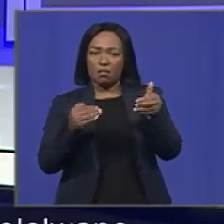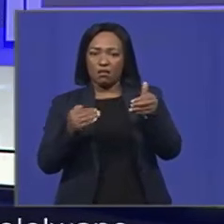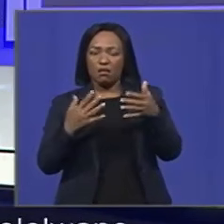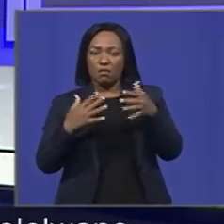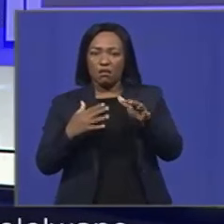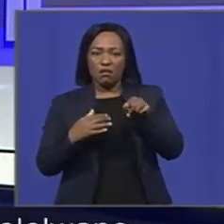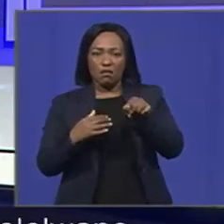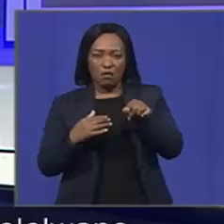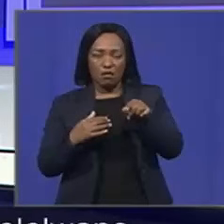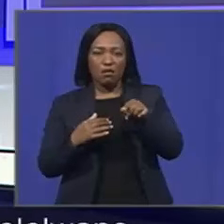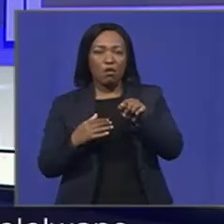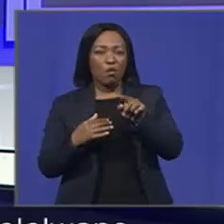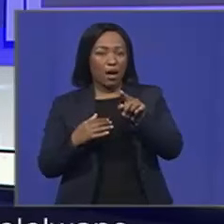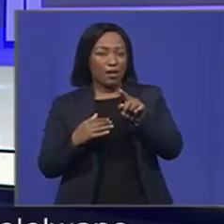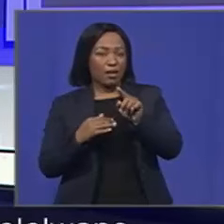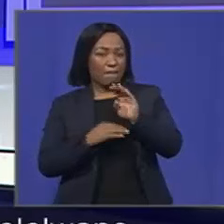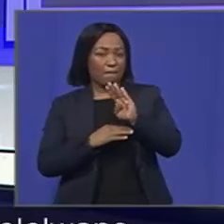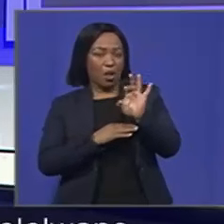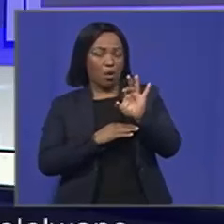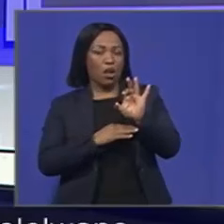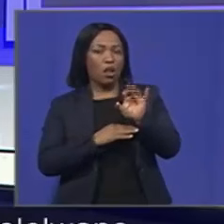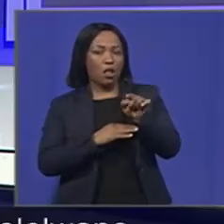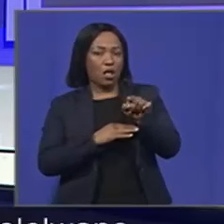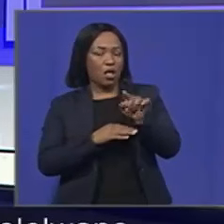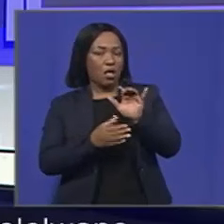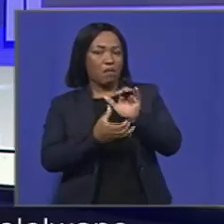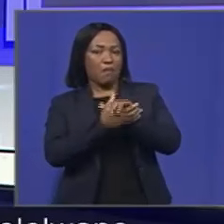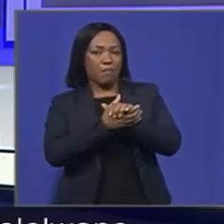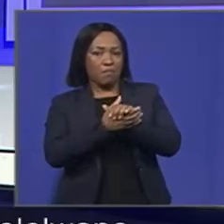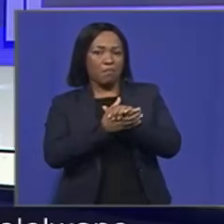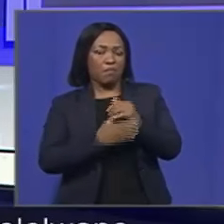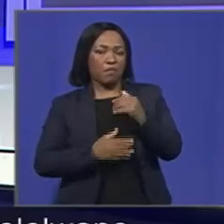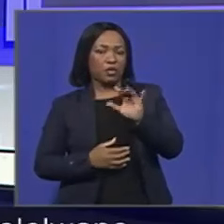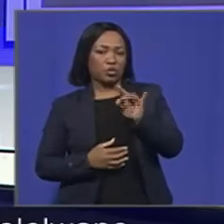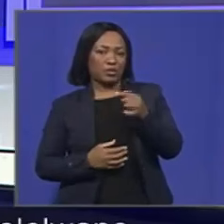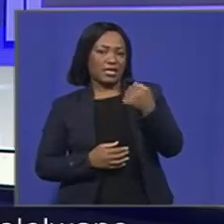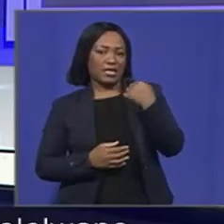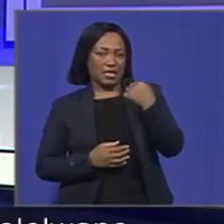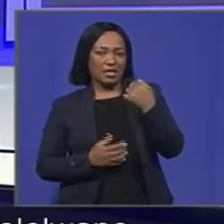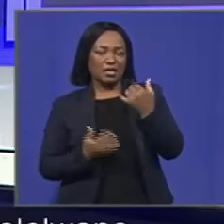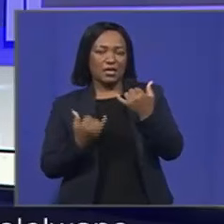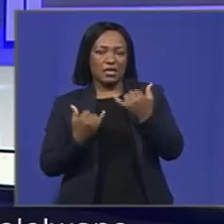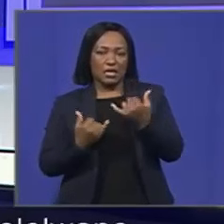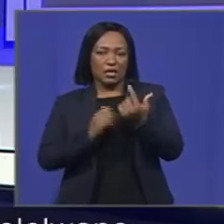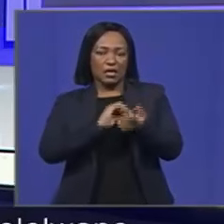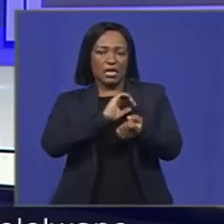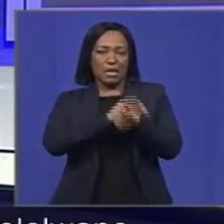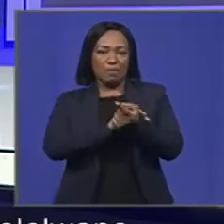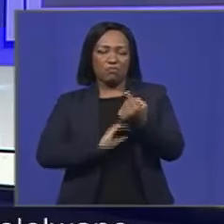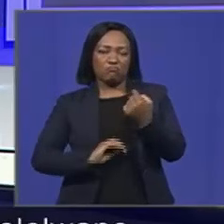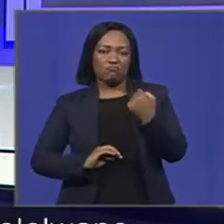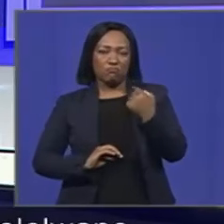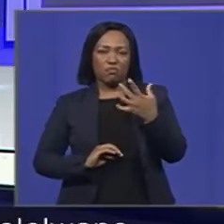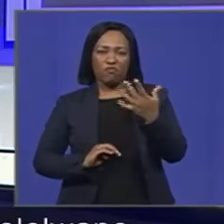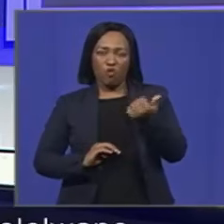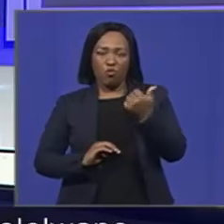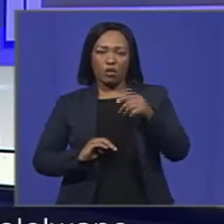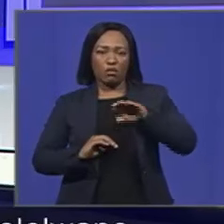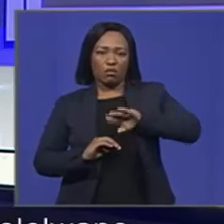jwa diranta di le dibilione kwa molelwaneng wa Beitbridge ka la bobedi e ne setse ditiragalo e leng gore e beetse